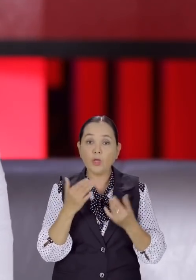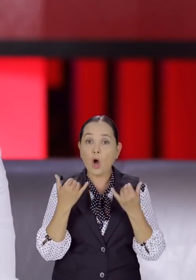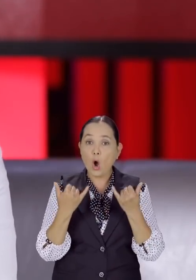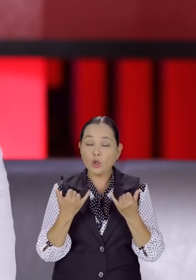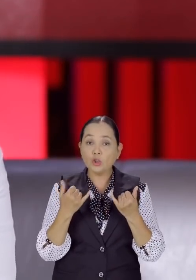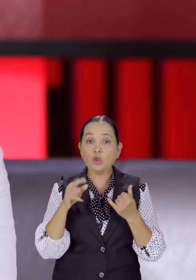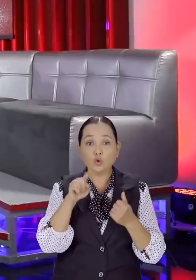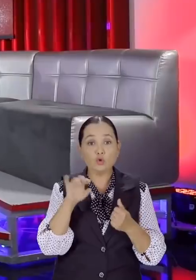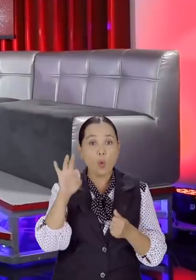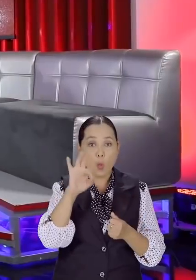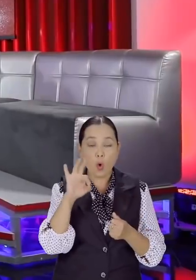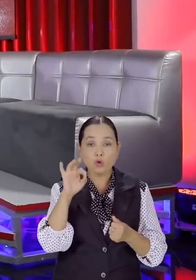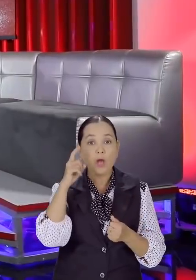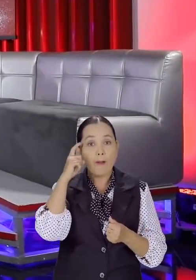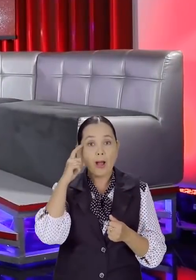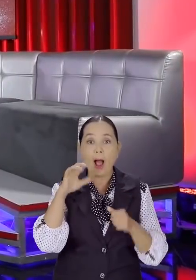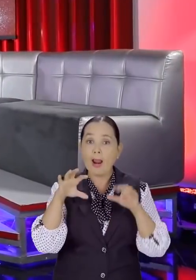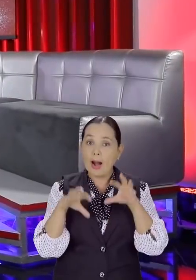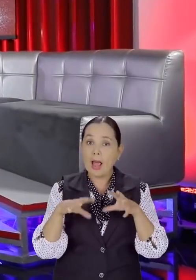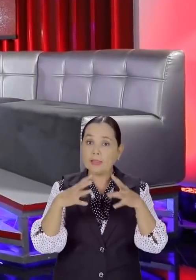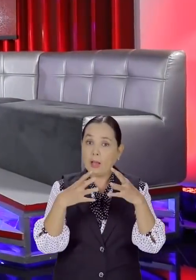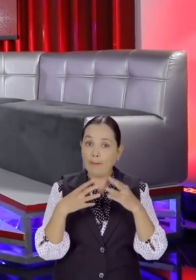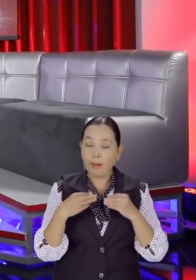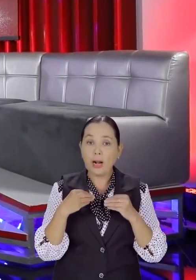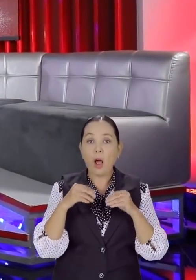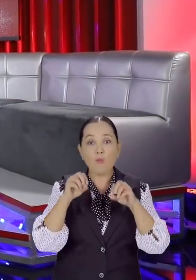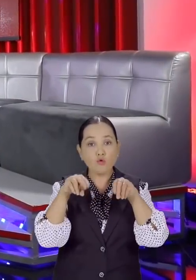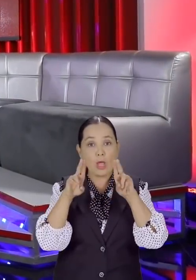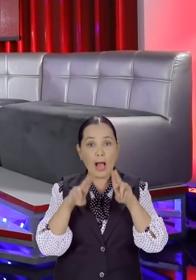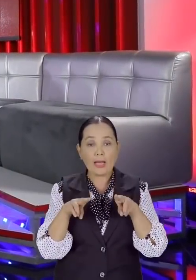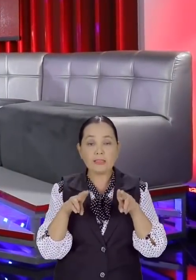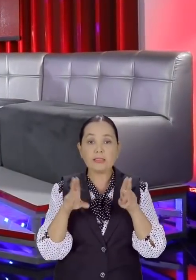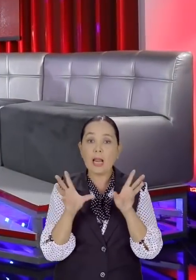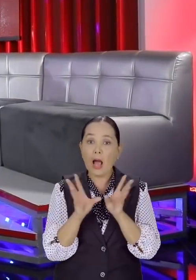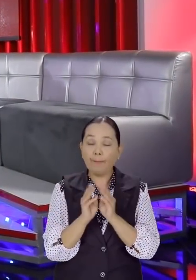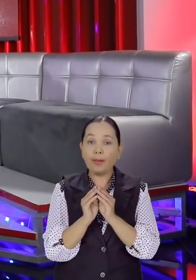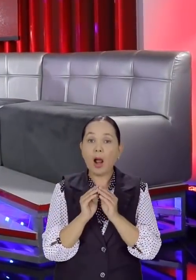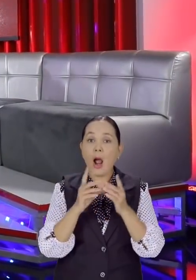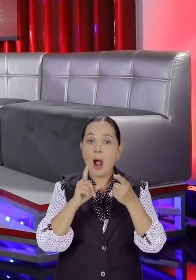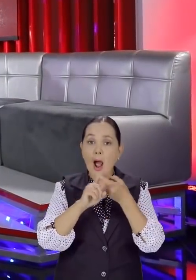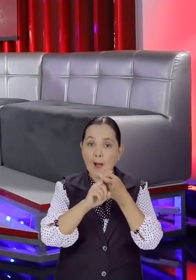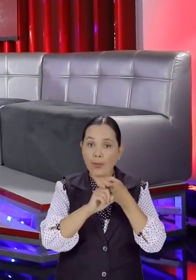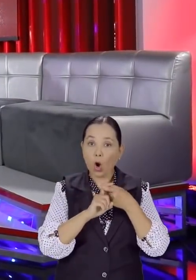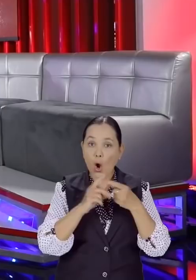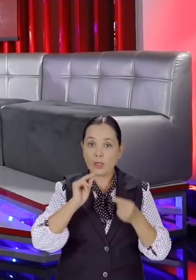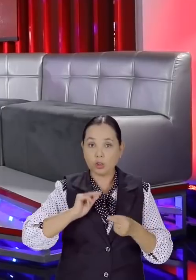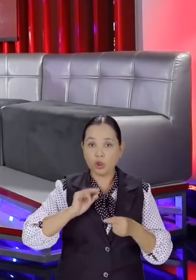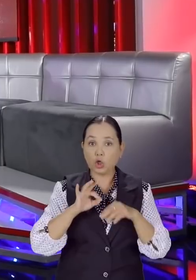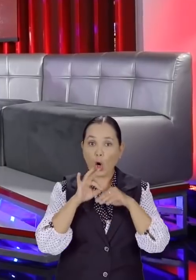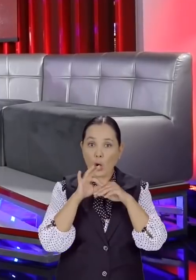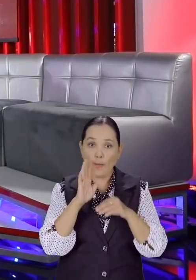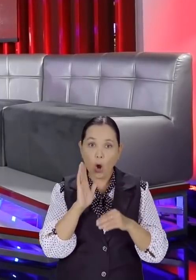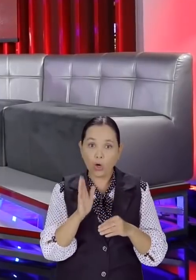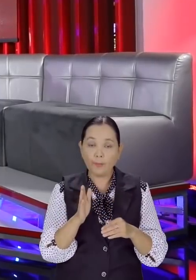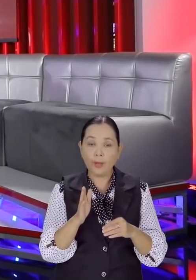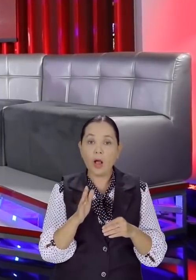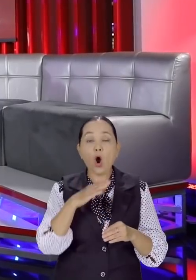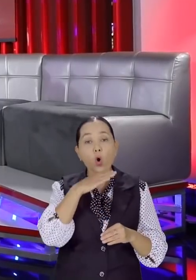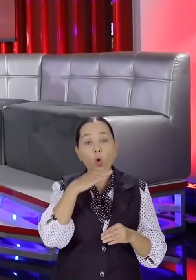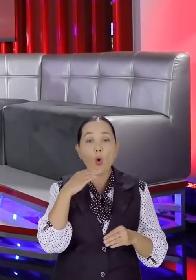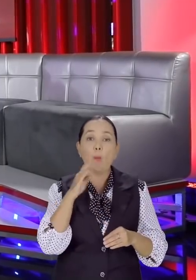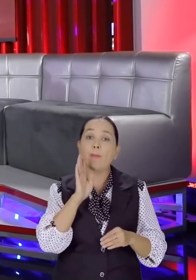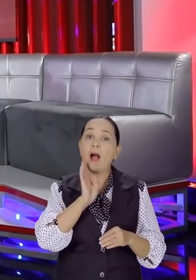hozir mahalla raislari bilan mahalla mutaxassislar o'sha hamkorlikda ish olib borib,